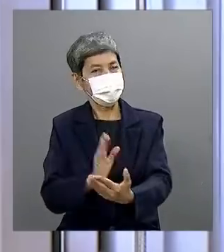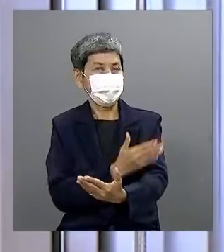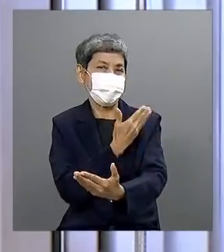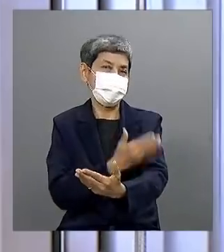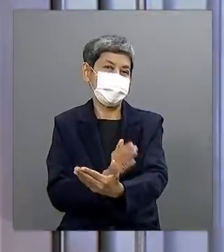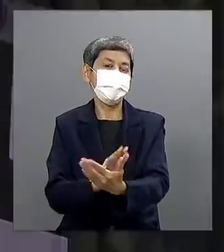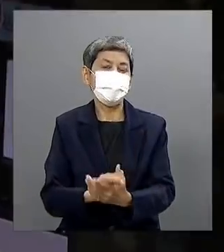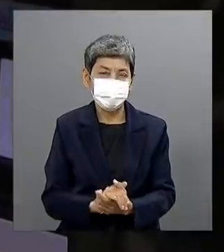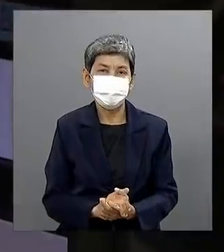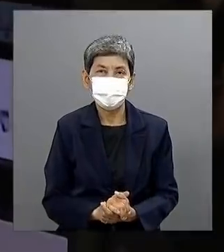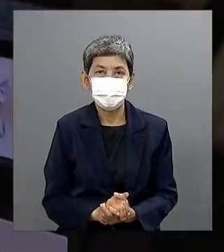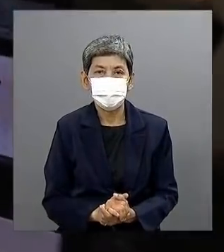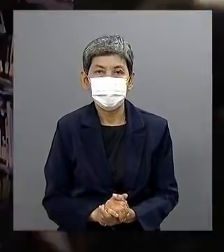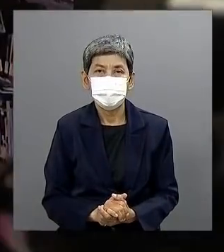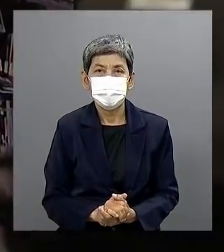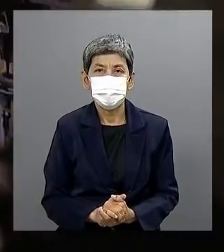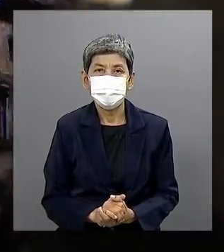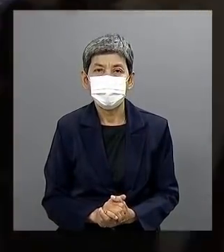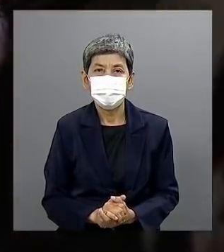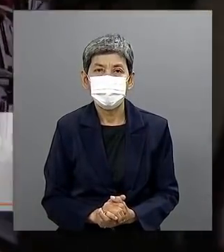ภรณ์ครับ